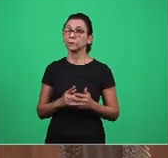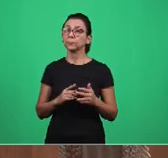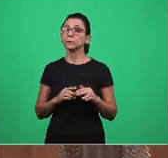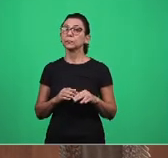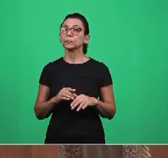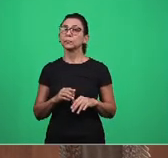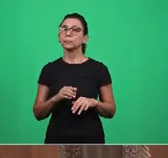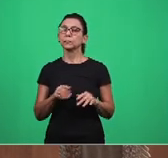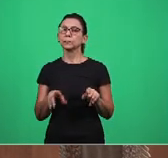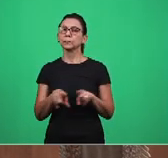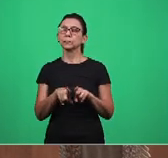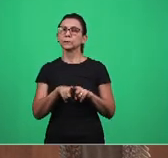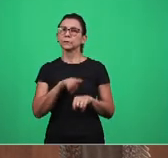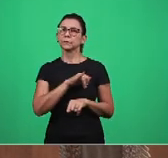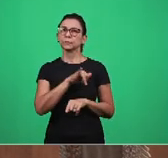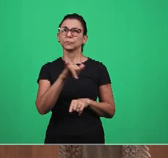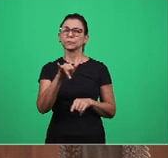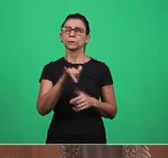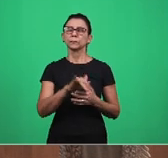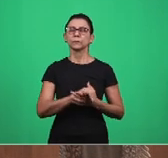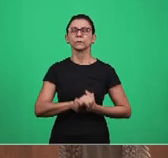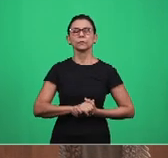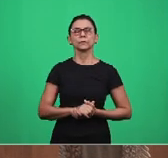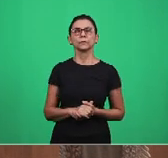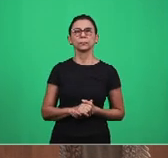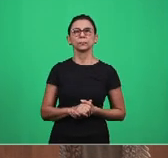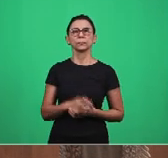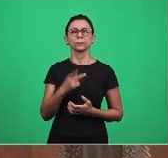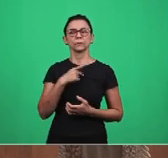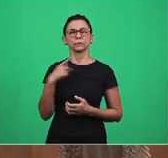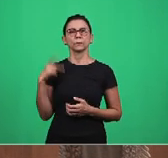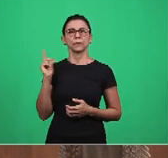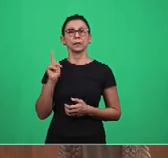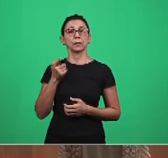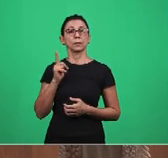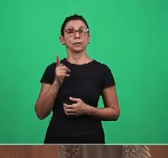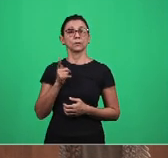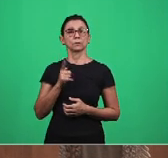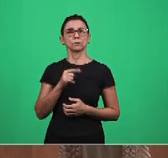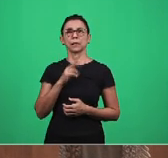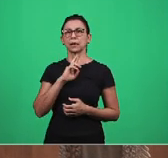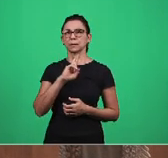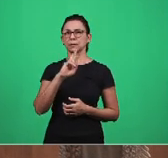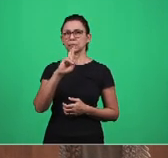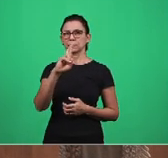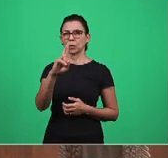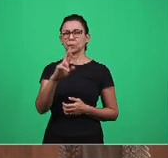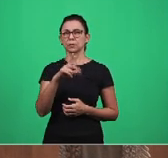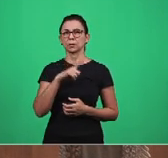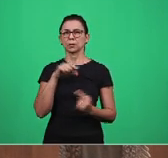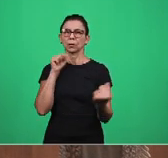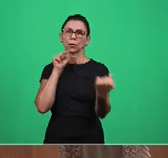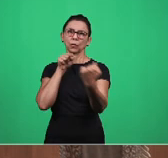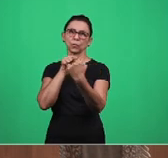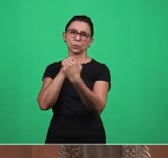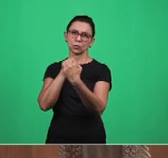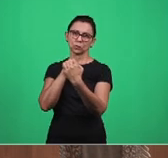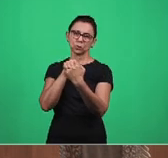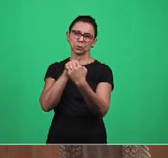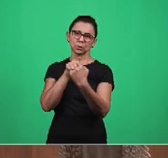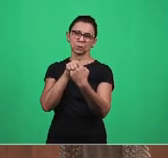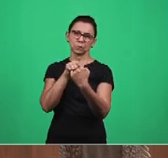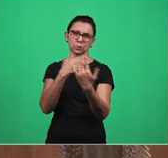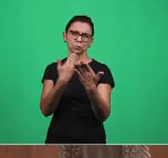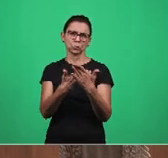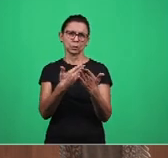ici donner une parole du passage de tir. Nous avons un objectif de travailler l'école biblique